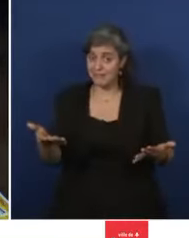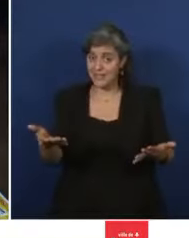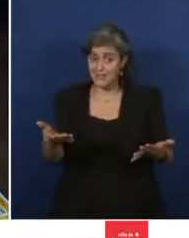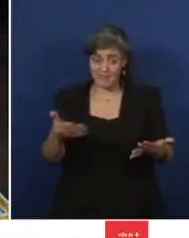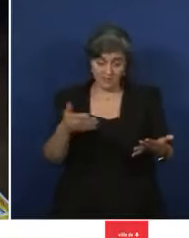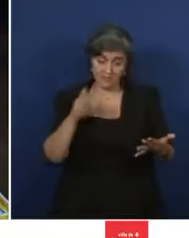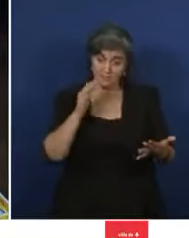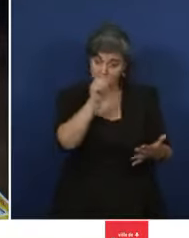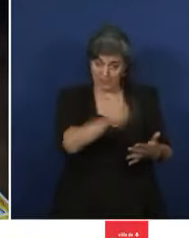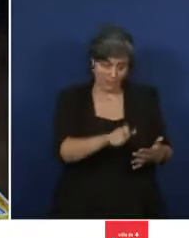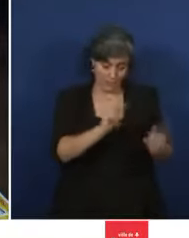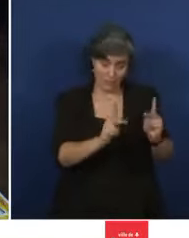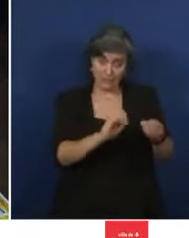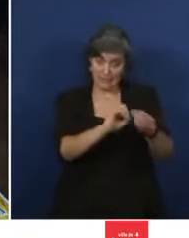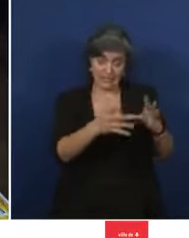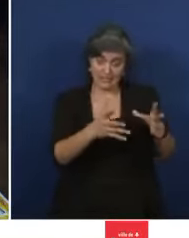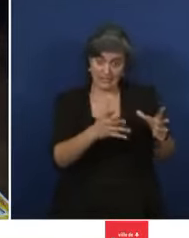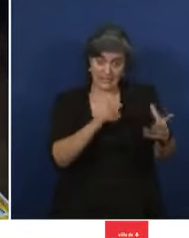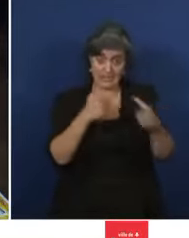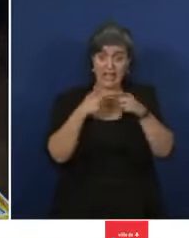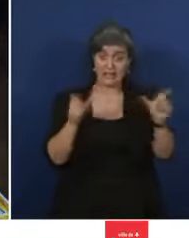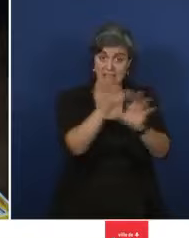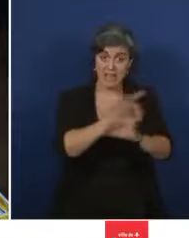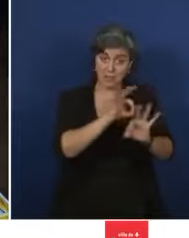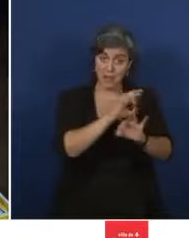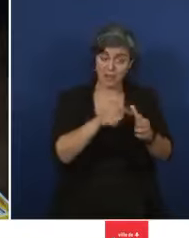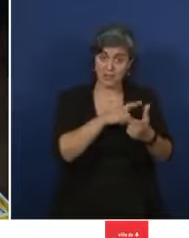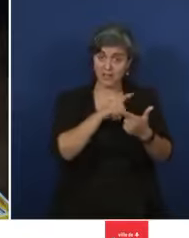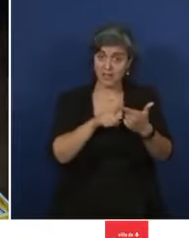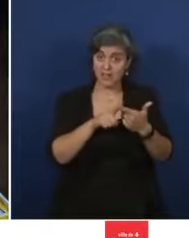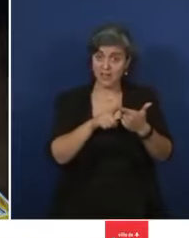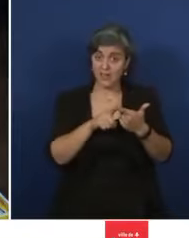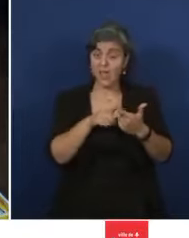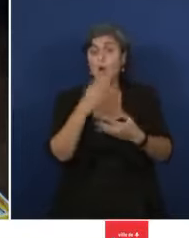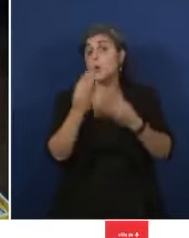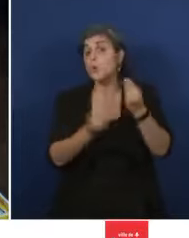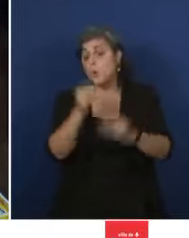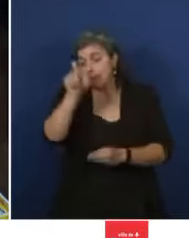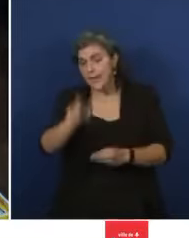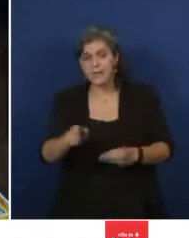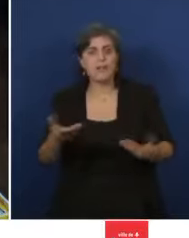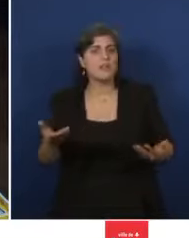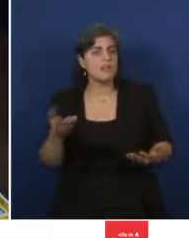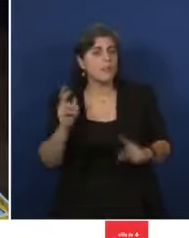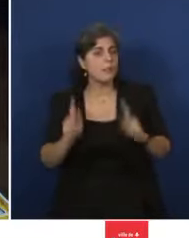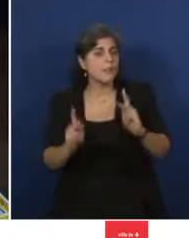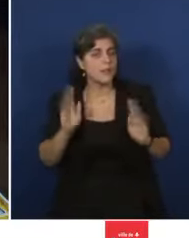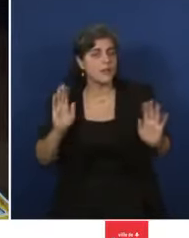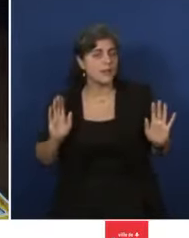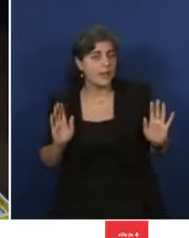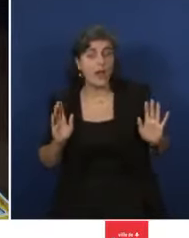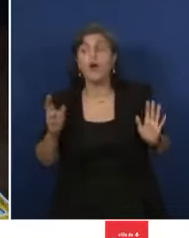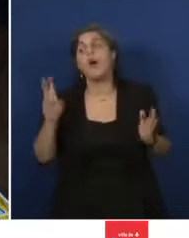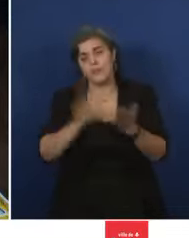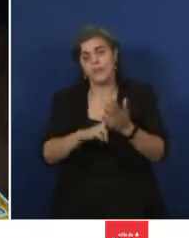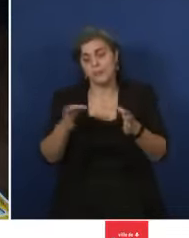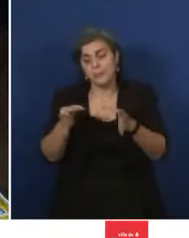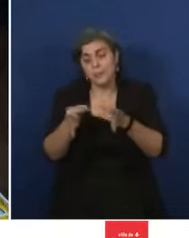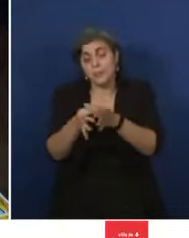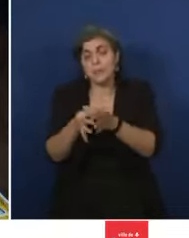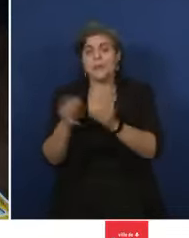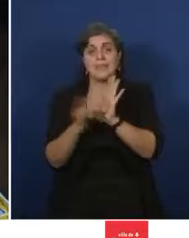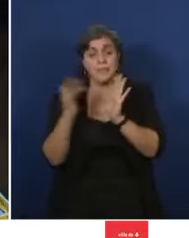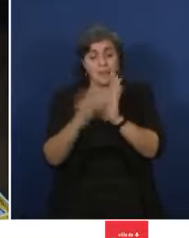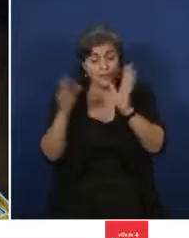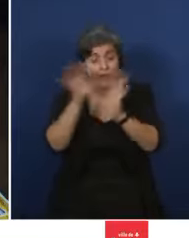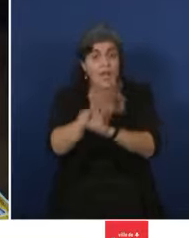l'électronisme et ne sont pas pris également en compte la question des personnes qui ne disposent pas, même si cela se réduit, de smartphone.